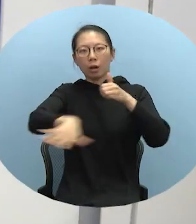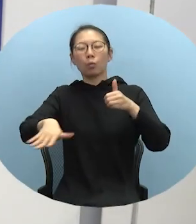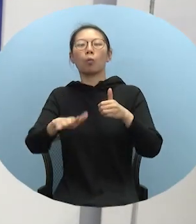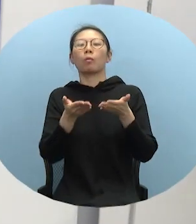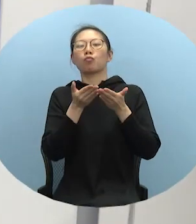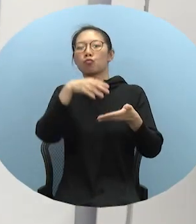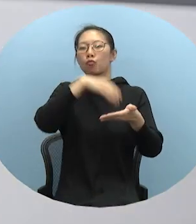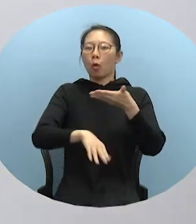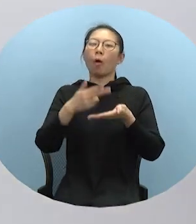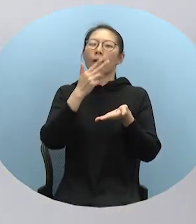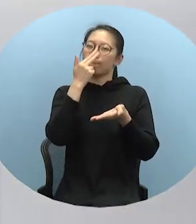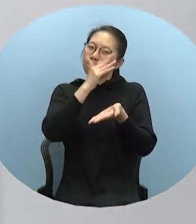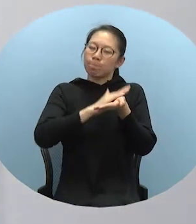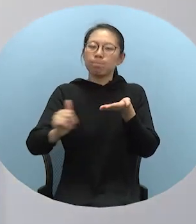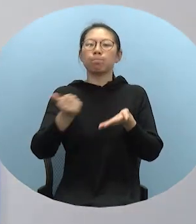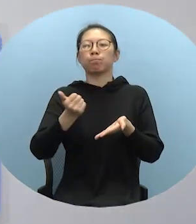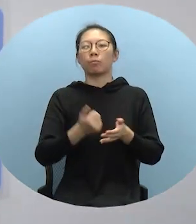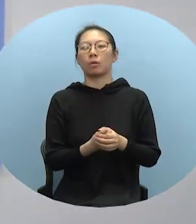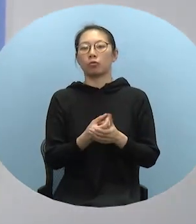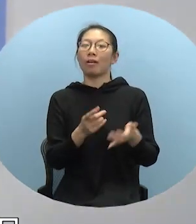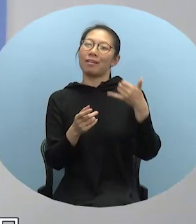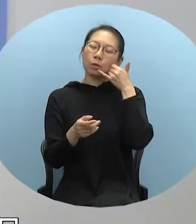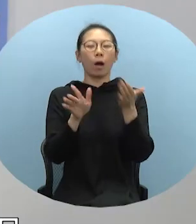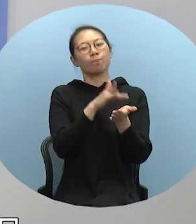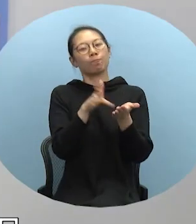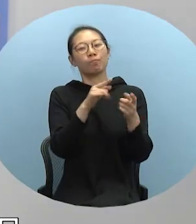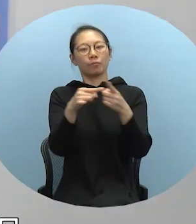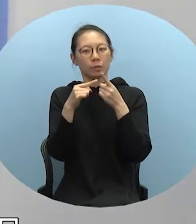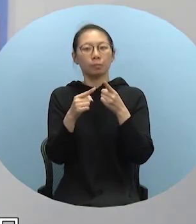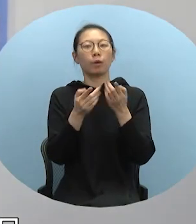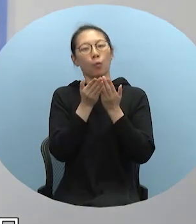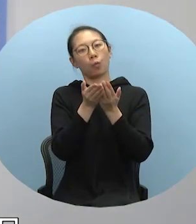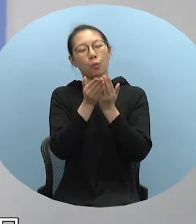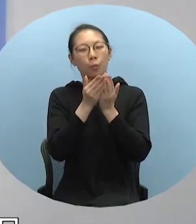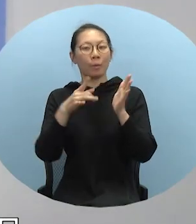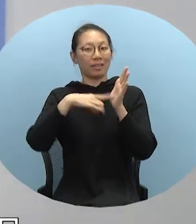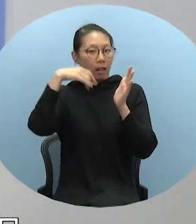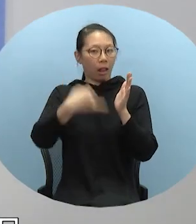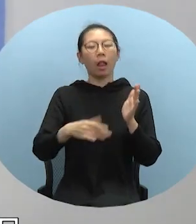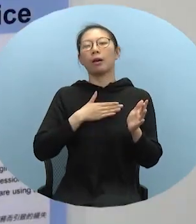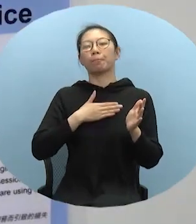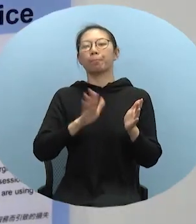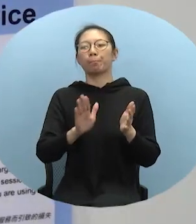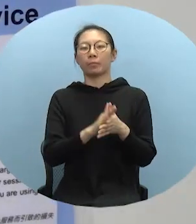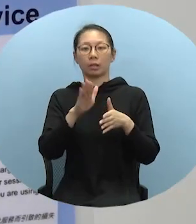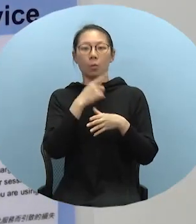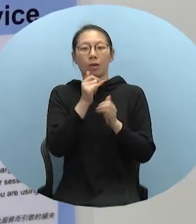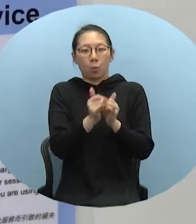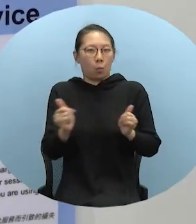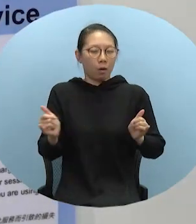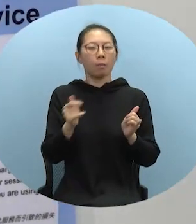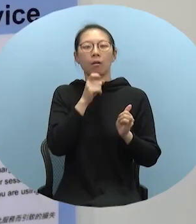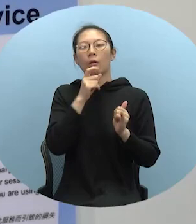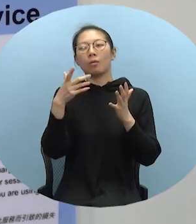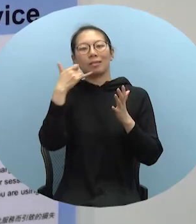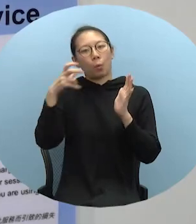空气清新。机不离手的市民上船之后，亦都唔使担心电量唔够，因为部分座位设